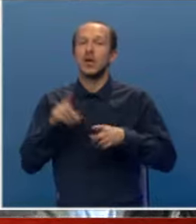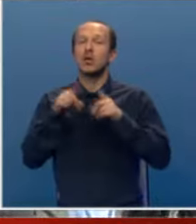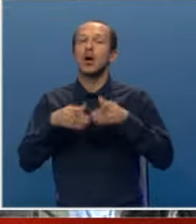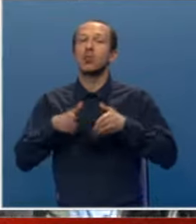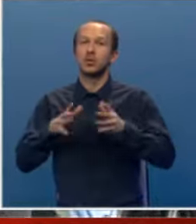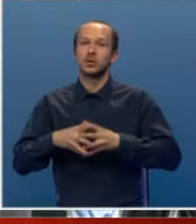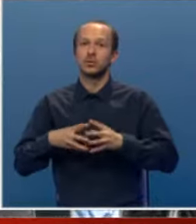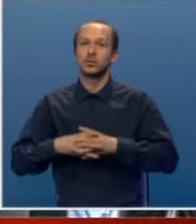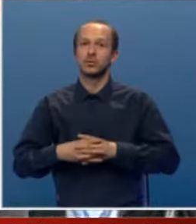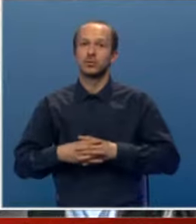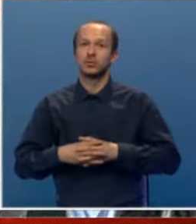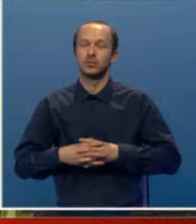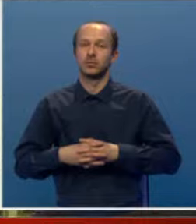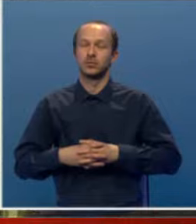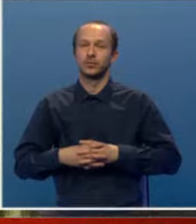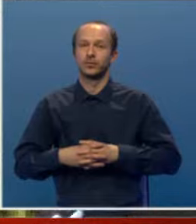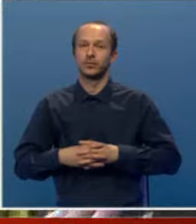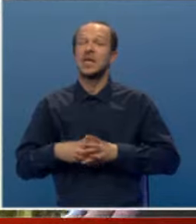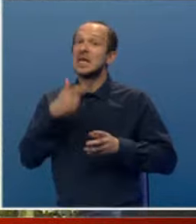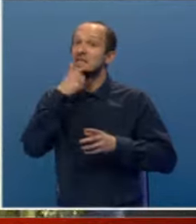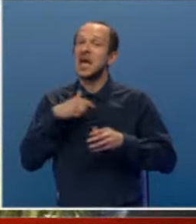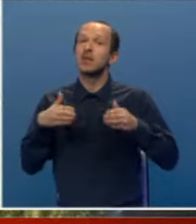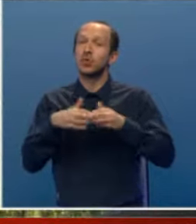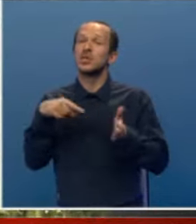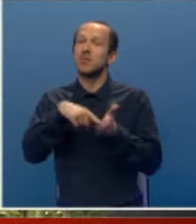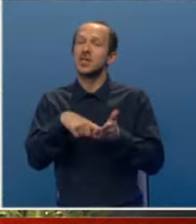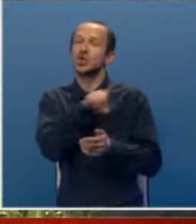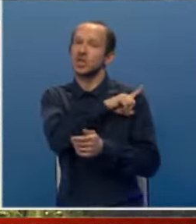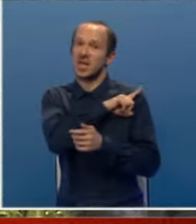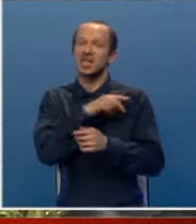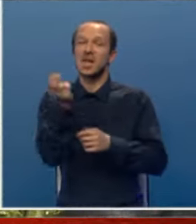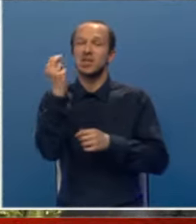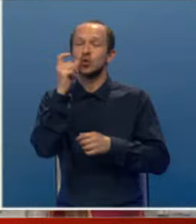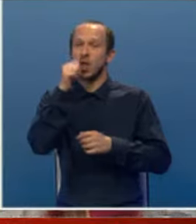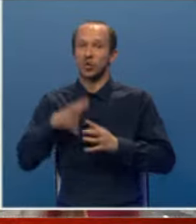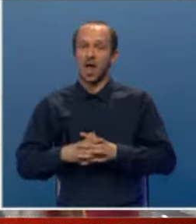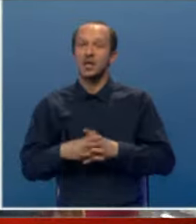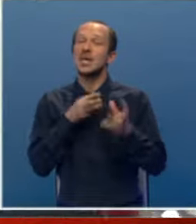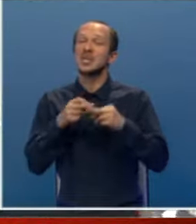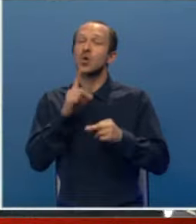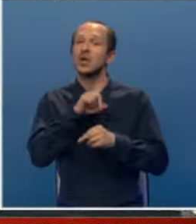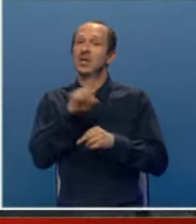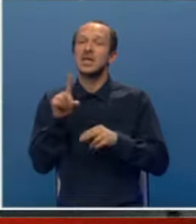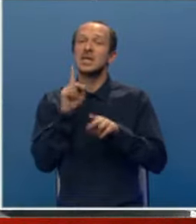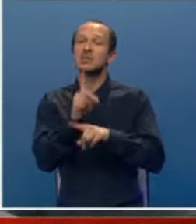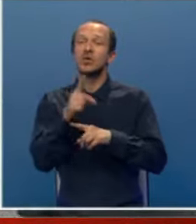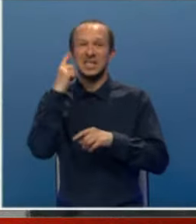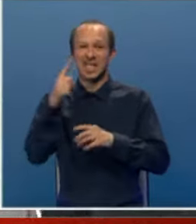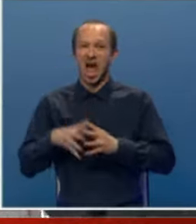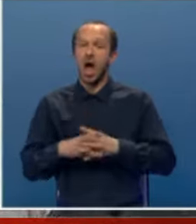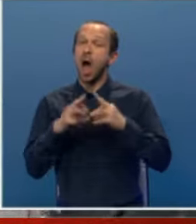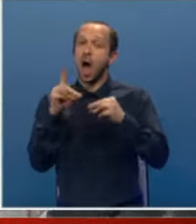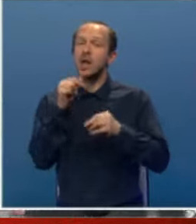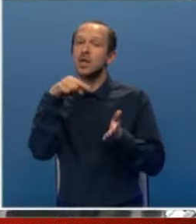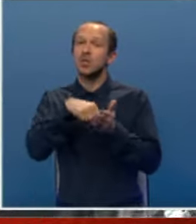puta, ovako učin više ga ne vidiš. Stari Brod je mjesto stradanja srpskog naroda za koji nije smjelo da se zna, ali